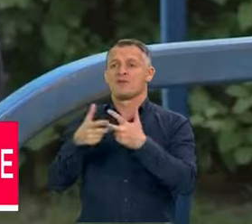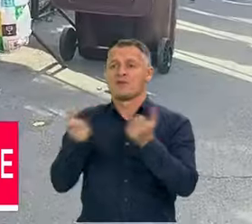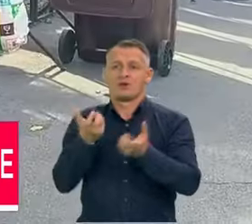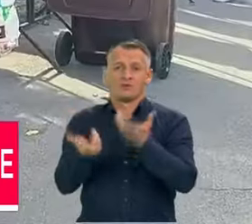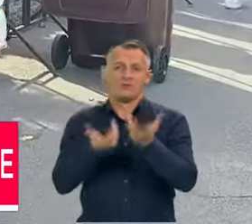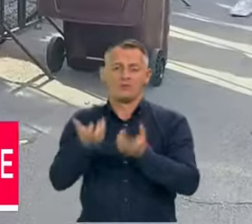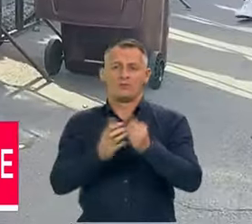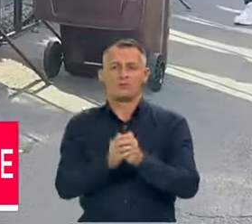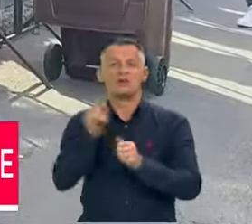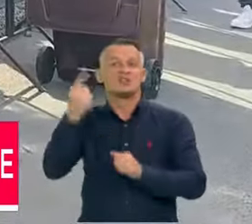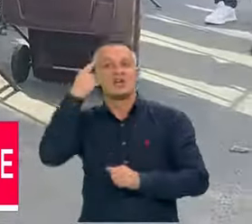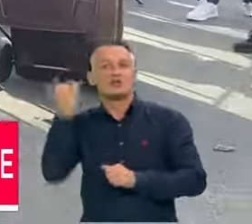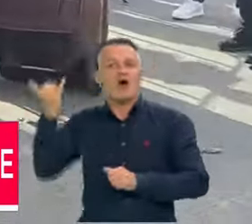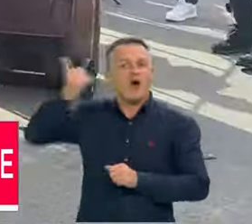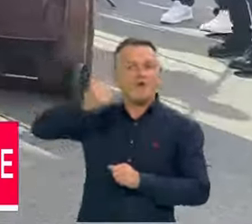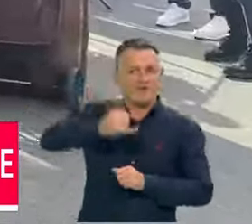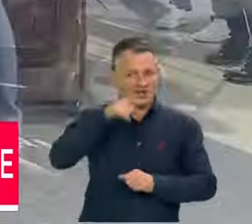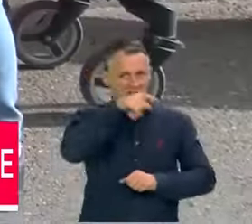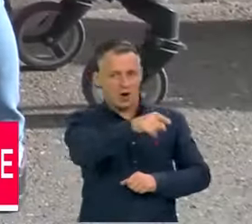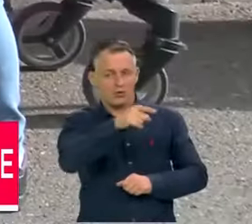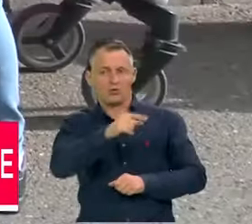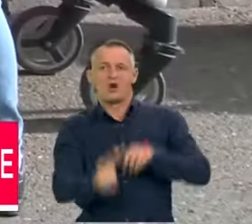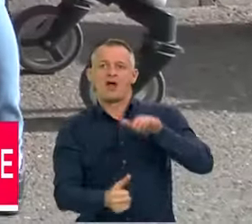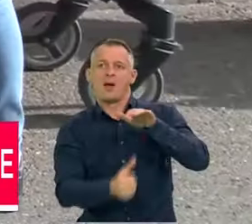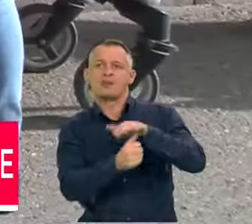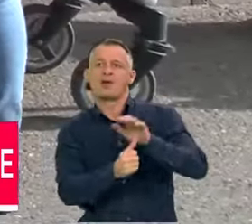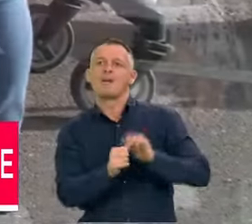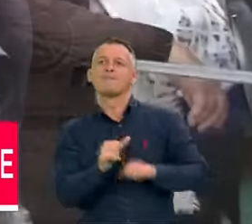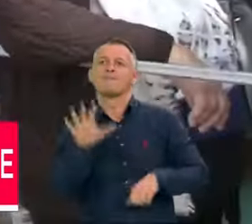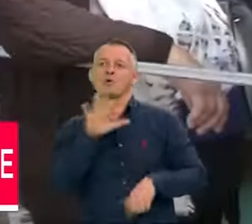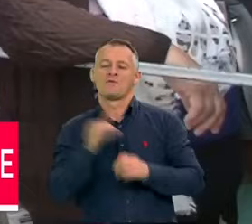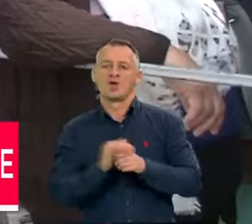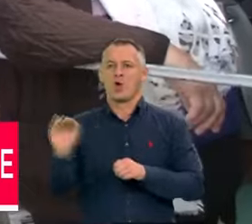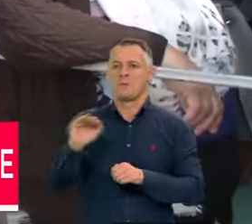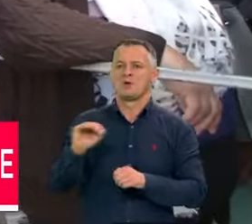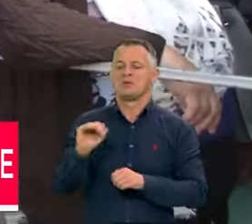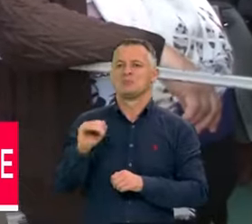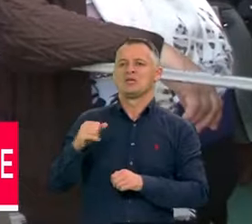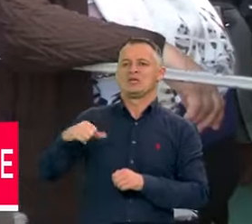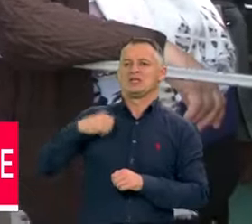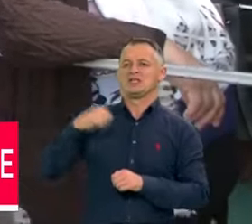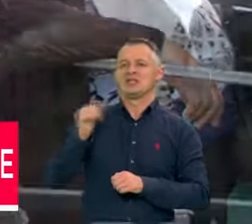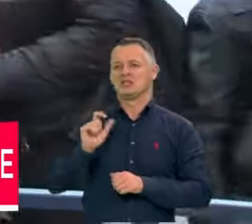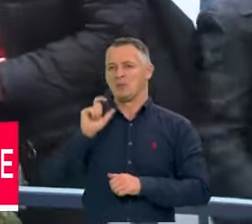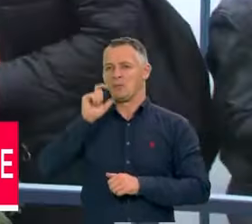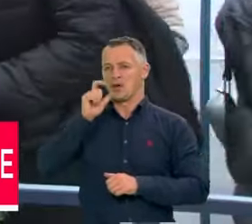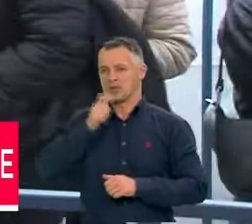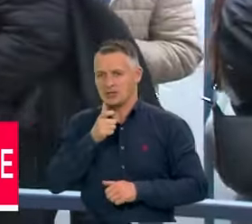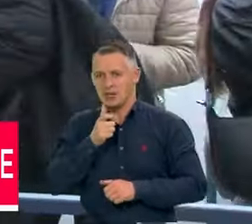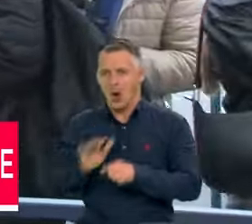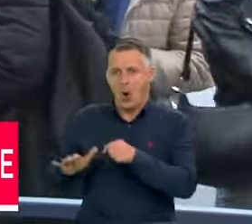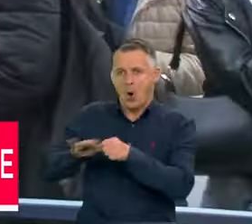au venit oamenii la Marea sărbătoare din capitala Moldovei sunt copii tineri și bătrâni care umplu străzile din centrul Iașului